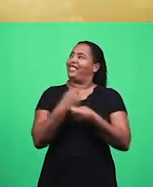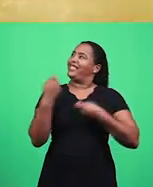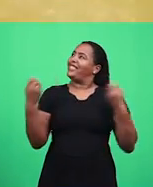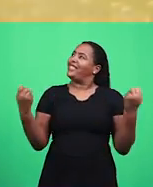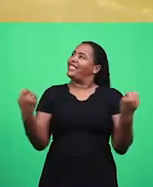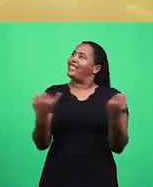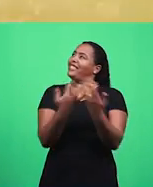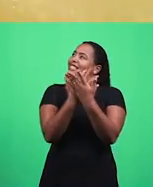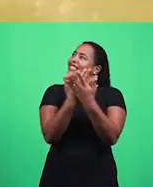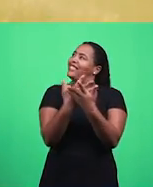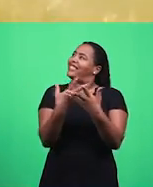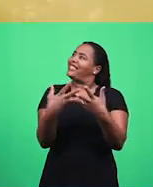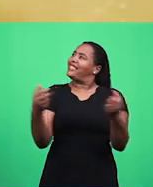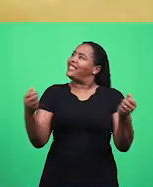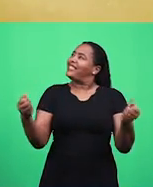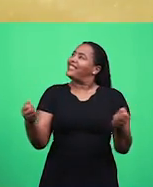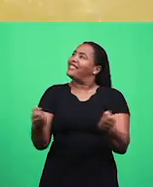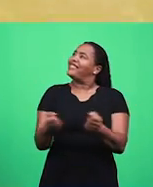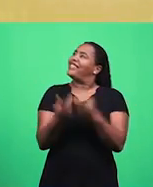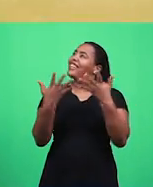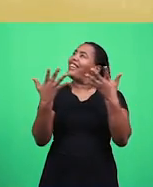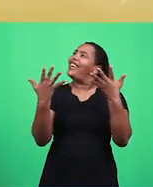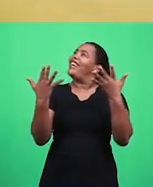Аллилуйя, слава и аллилуйя.